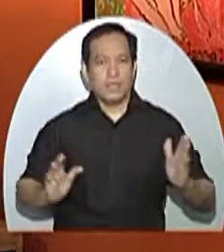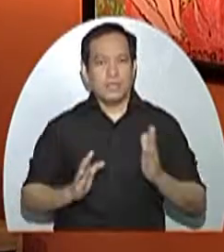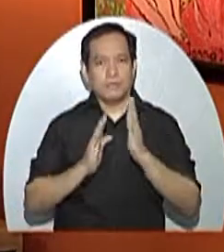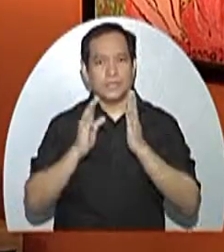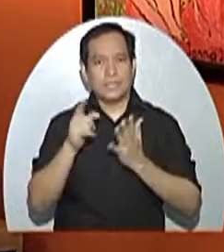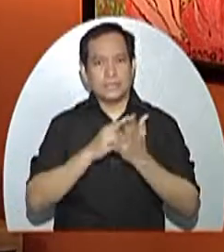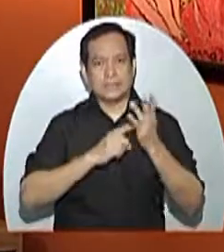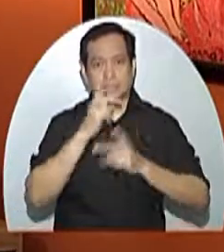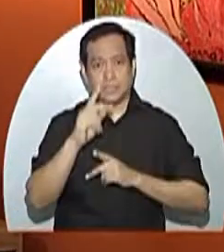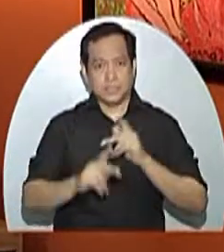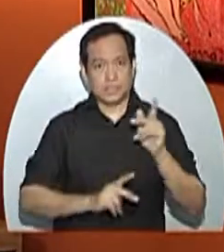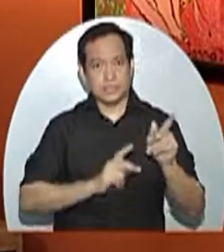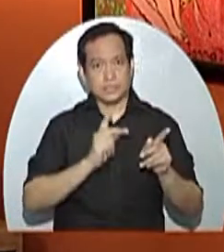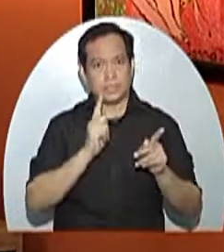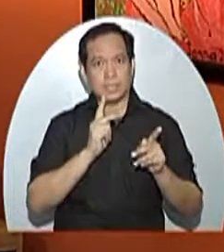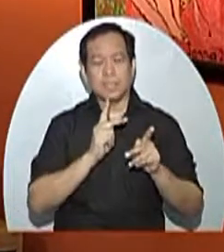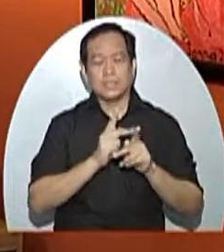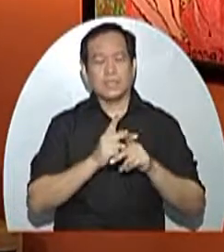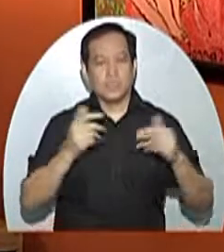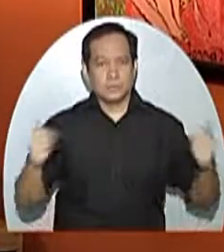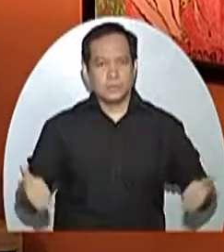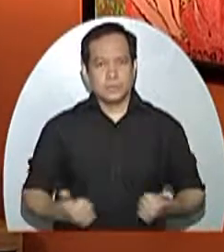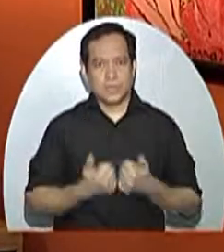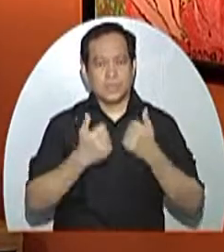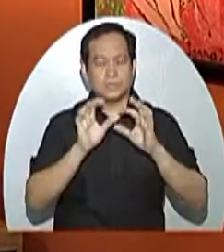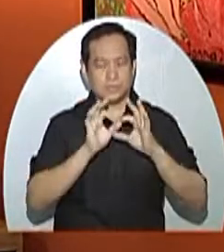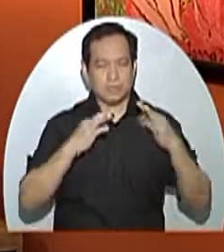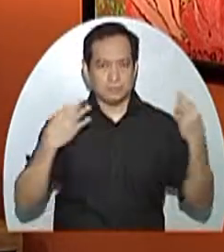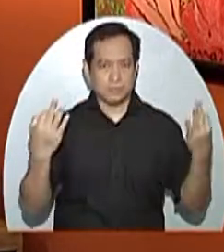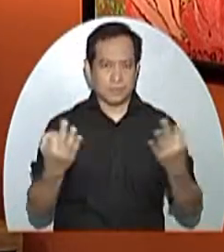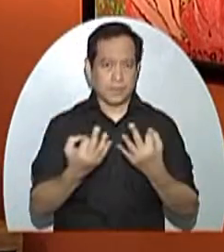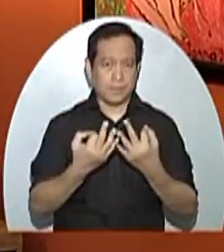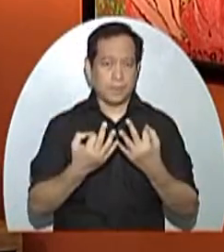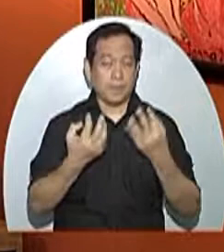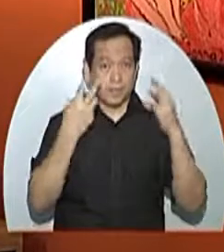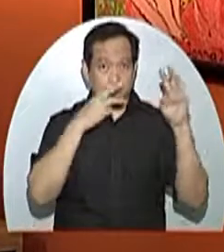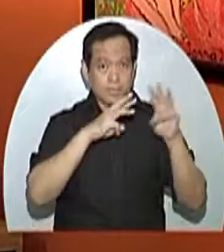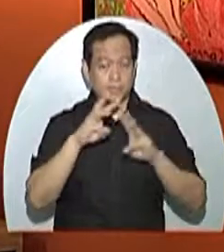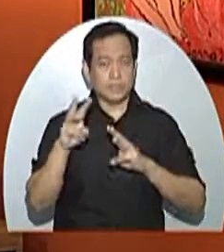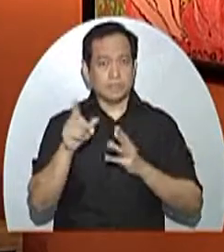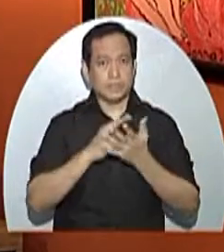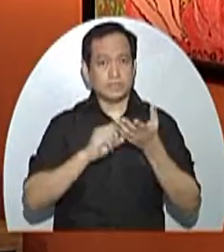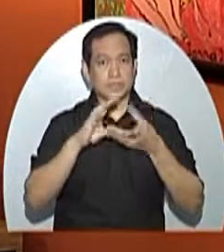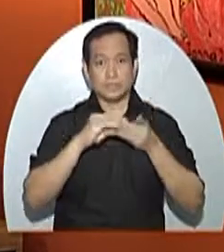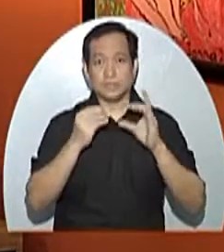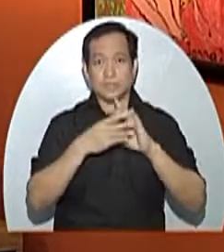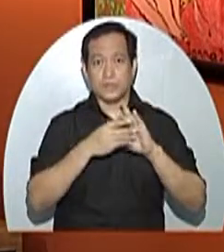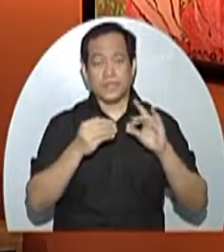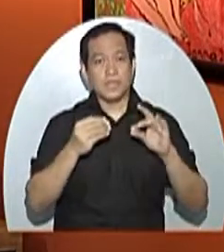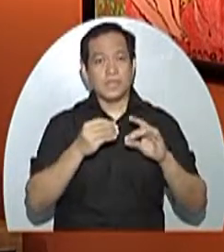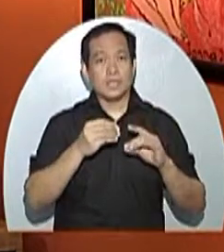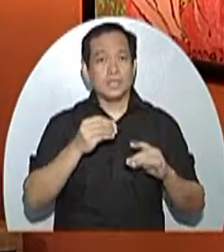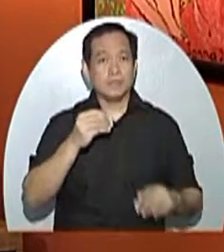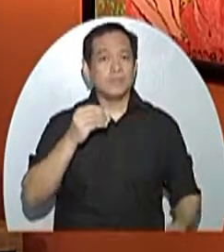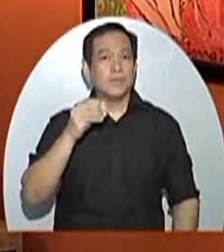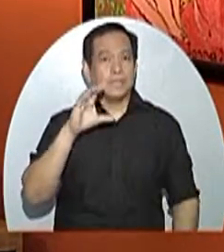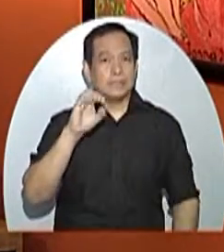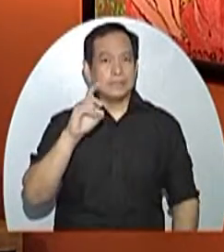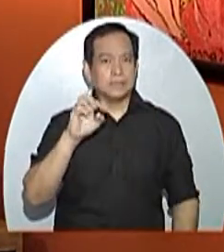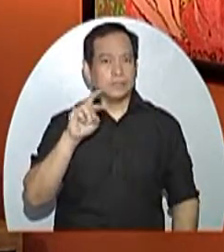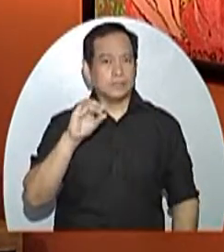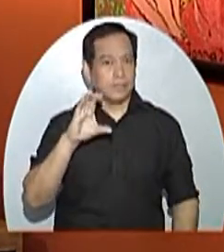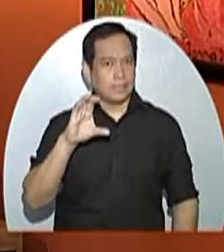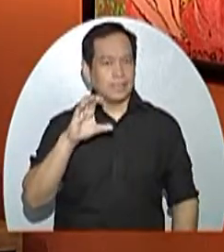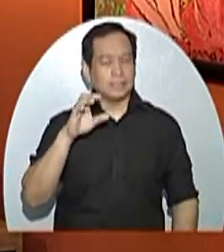Cedrick ang ganitong klase ng pagsubok sa kanilang pamilya? Panoorin natin ang kwento ni